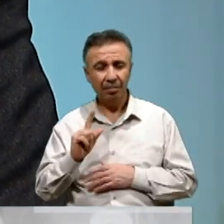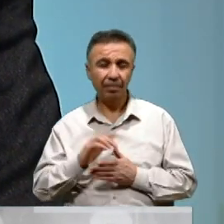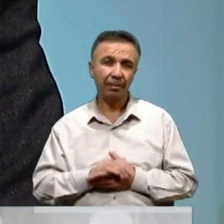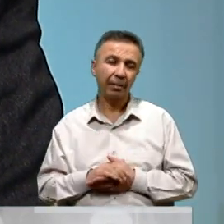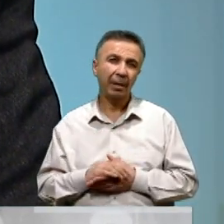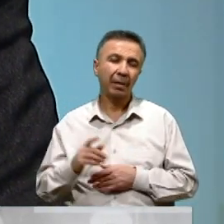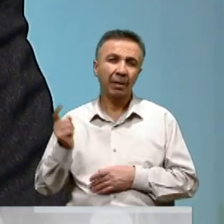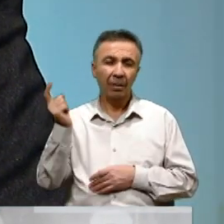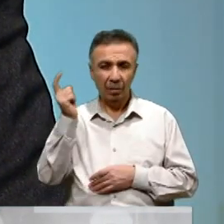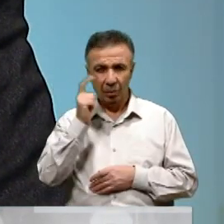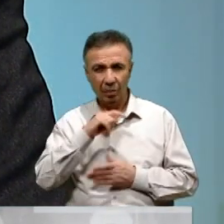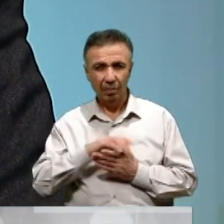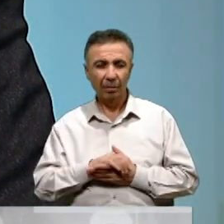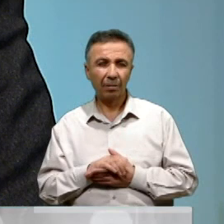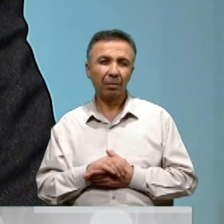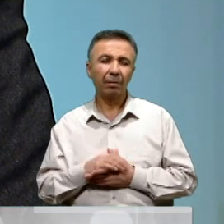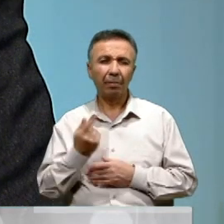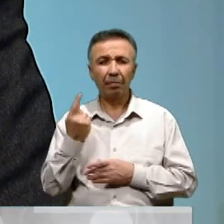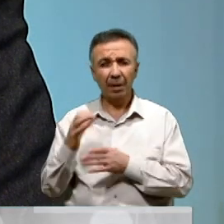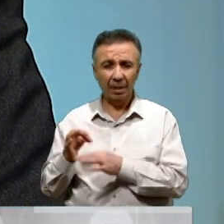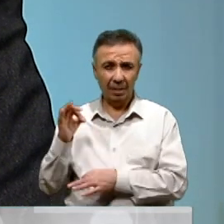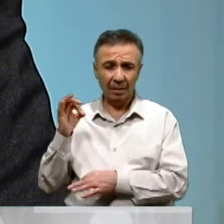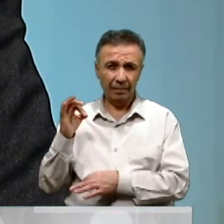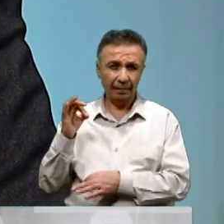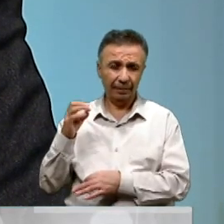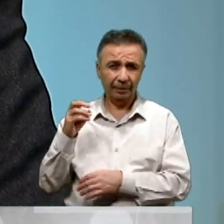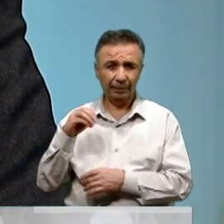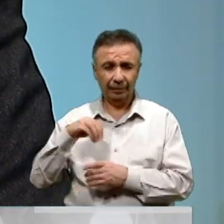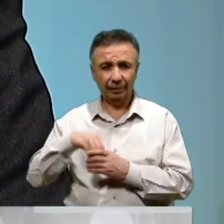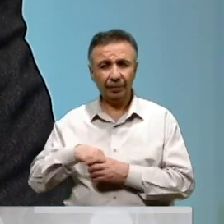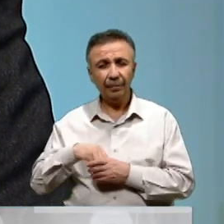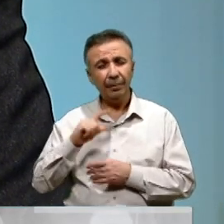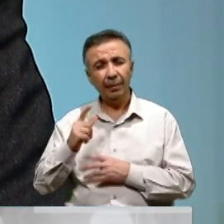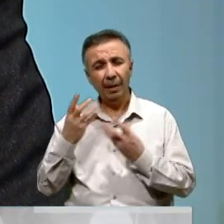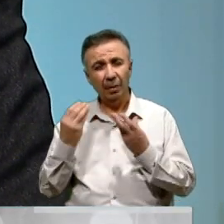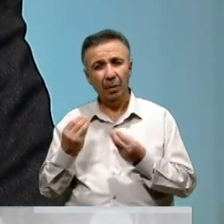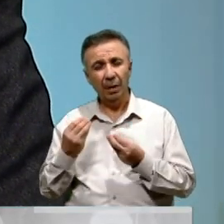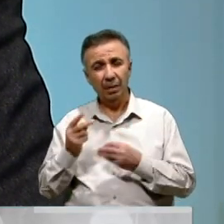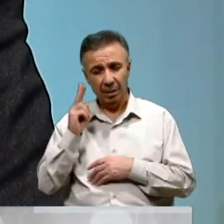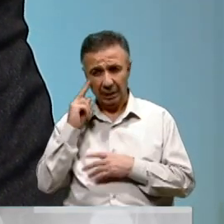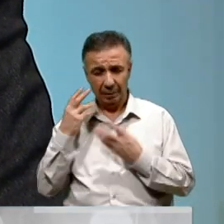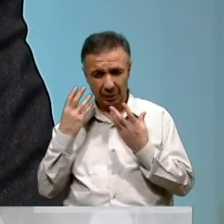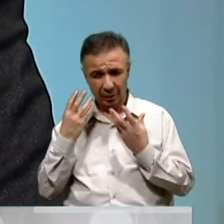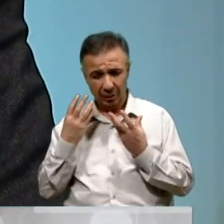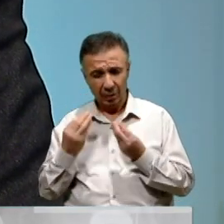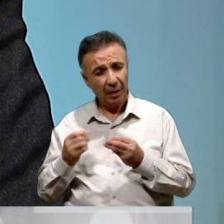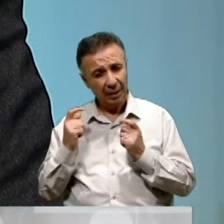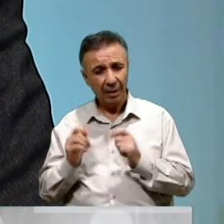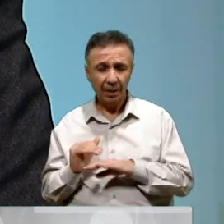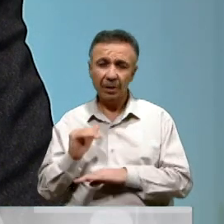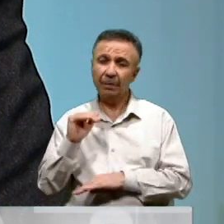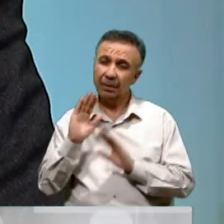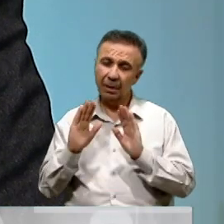Çünkü yani bir insan için gerekli olan hijyen bir ortamda yaşamasıdır.